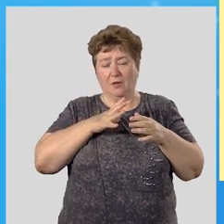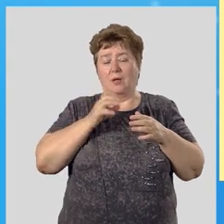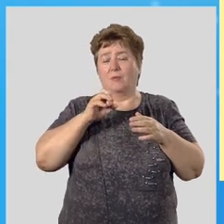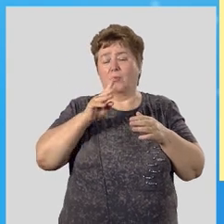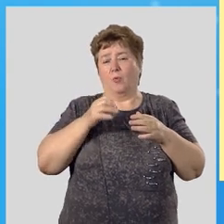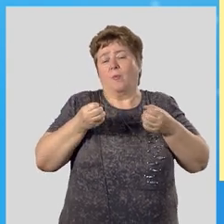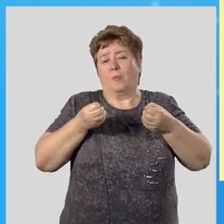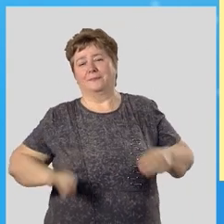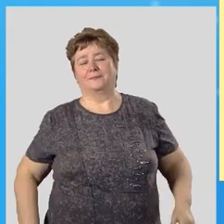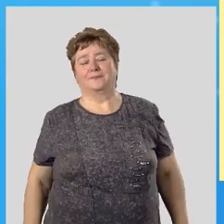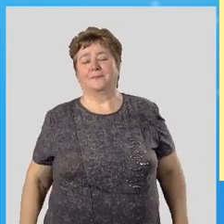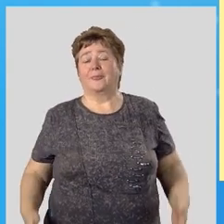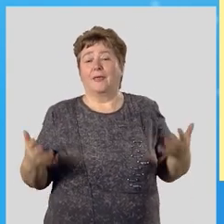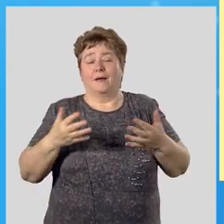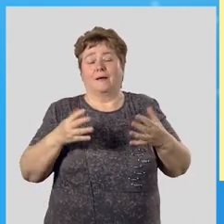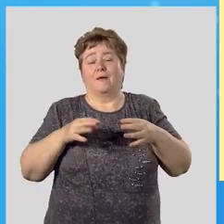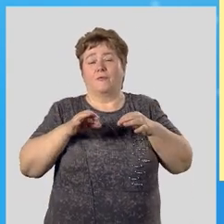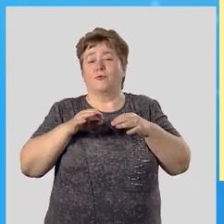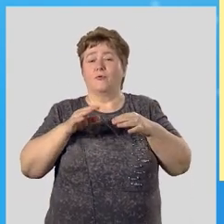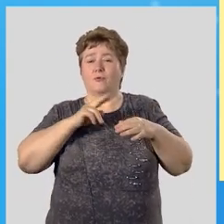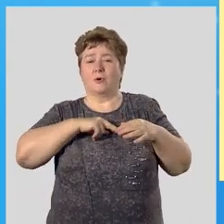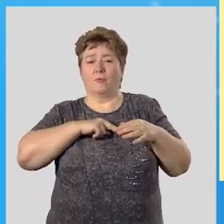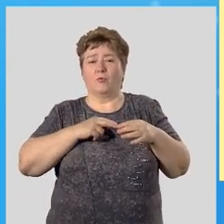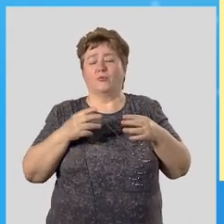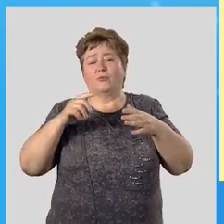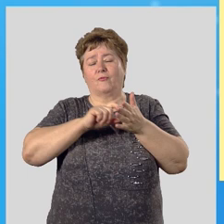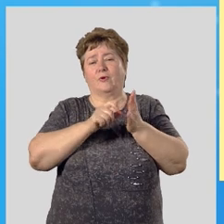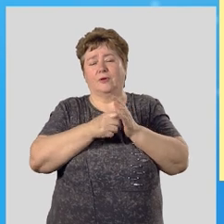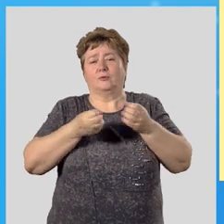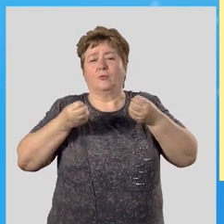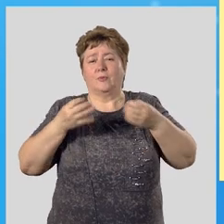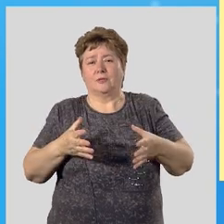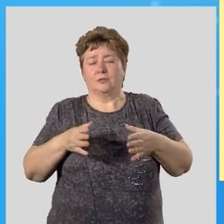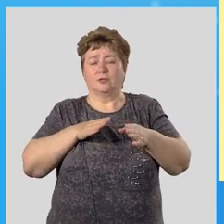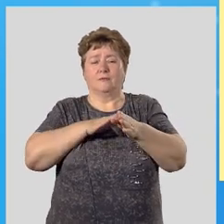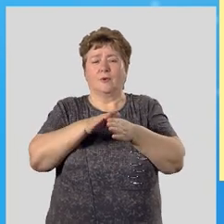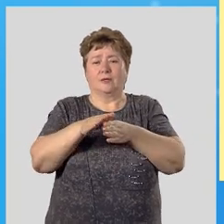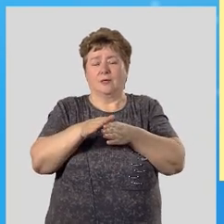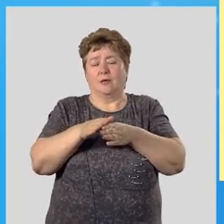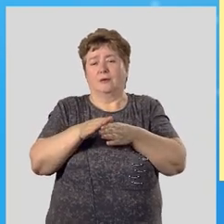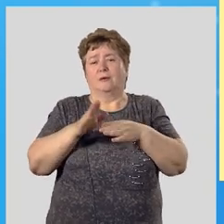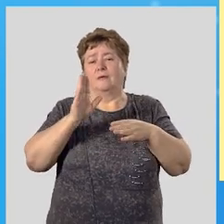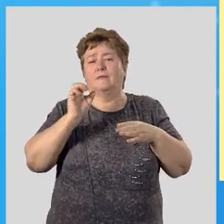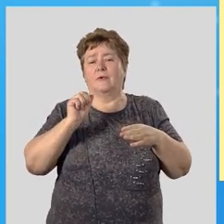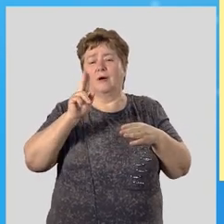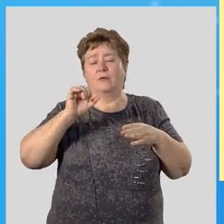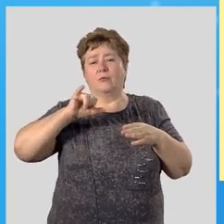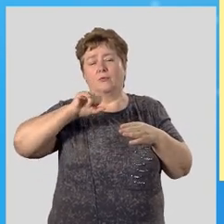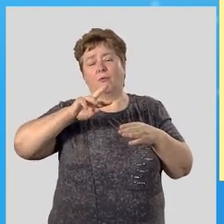амебы обыкновенной. Какую же функцию в клетке простейших выполняют вакуоли?